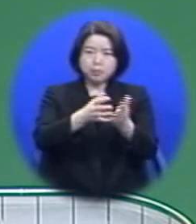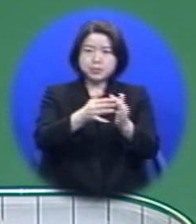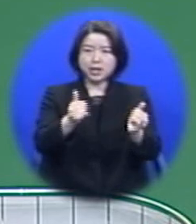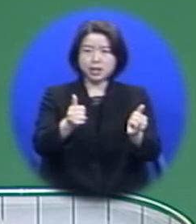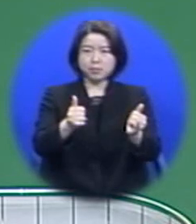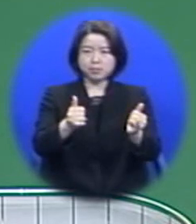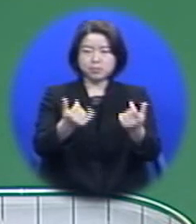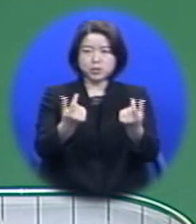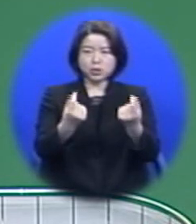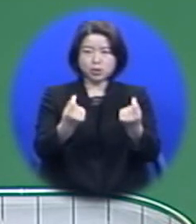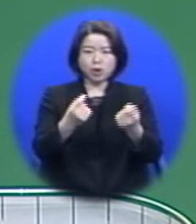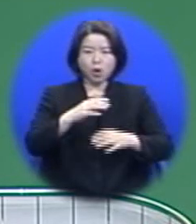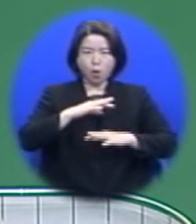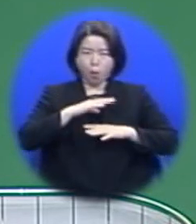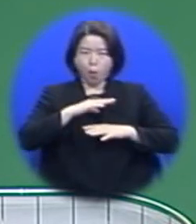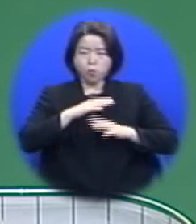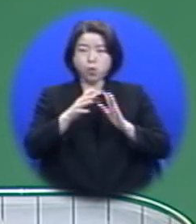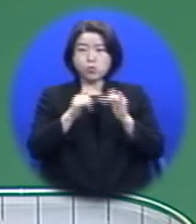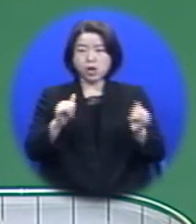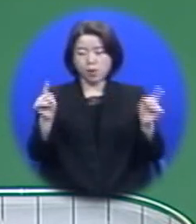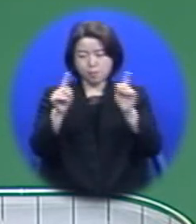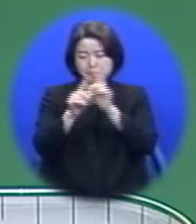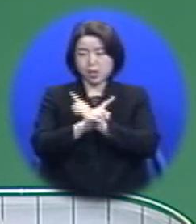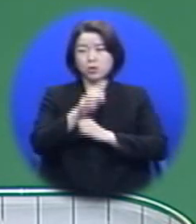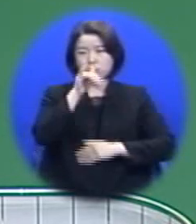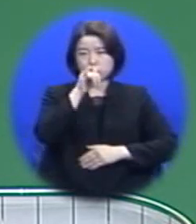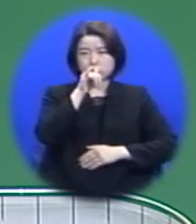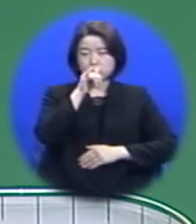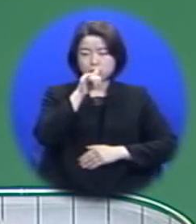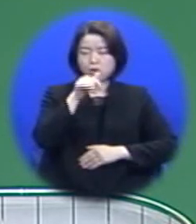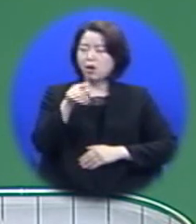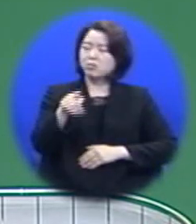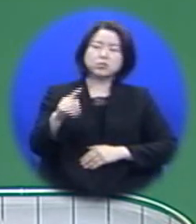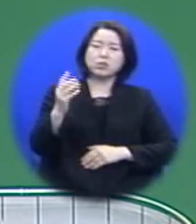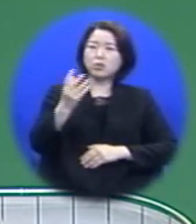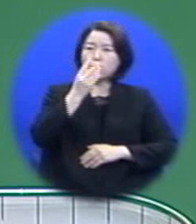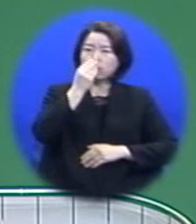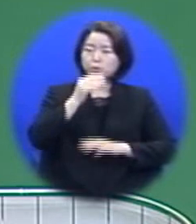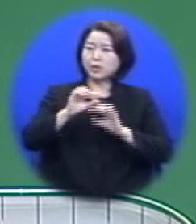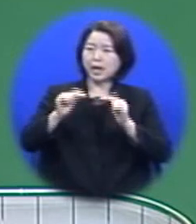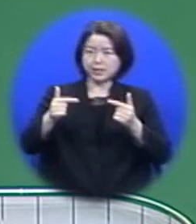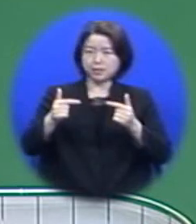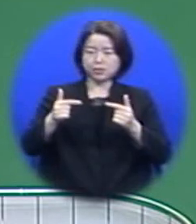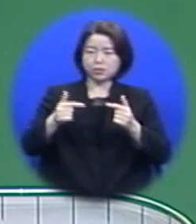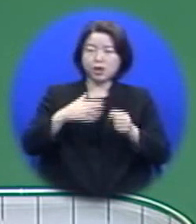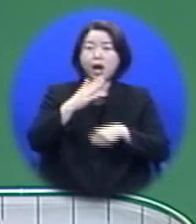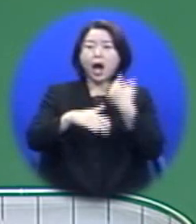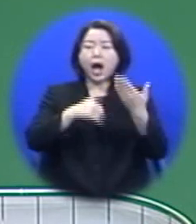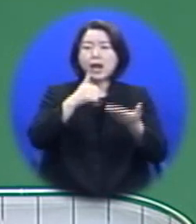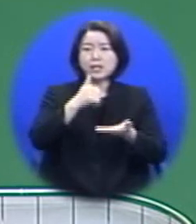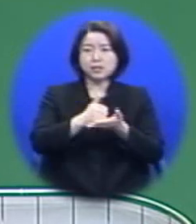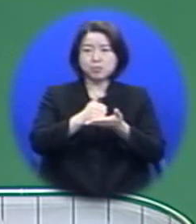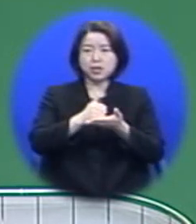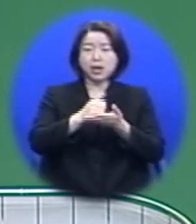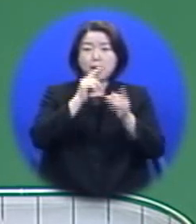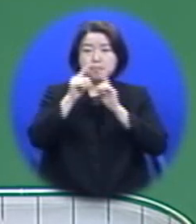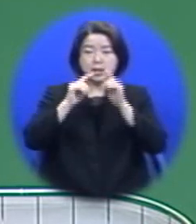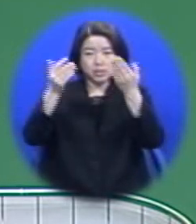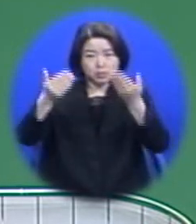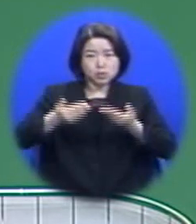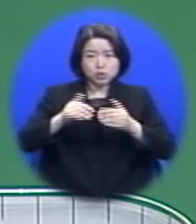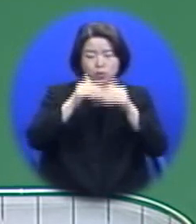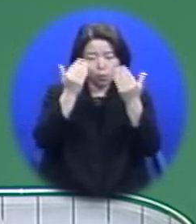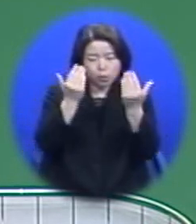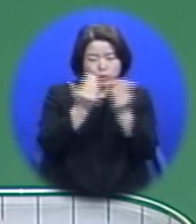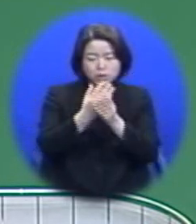사람이 되어 갑니다 그게 거룩이 아닌 하나님이 말씀하신 온전한 거룩이 아닌